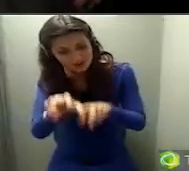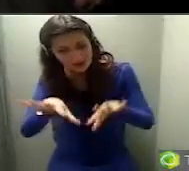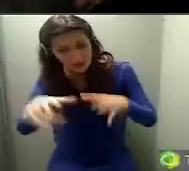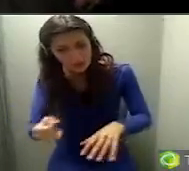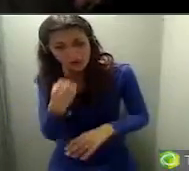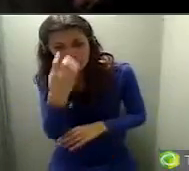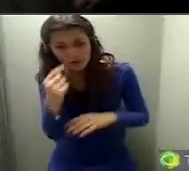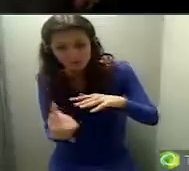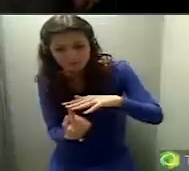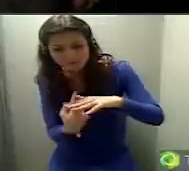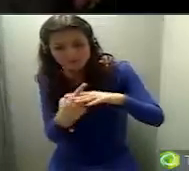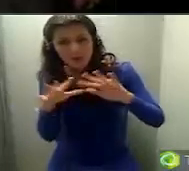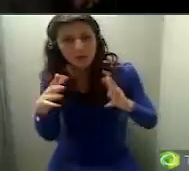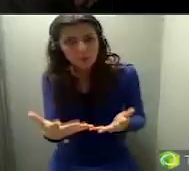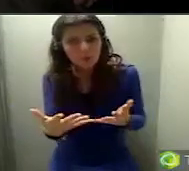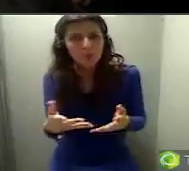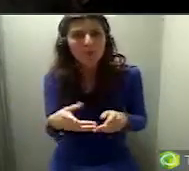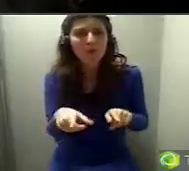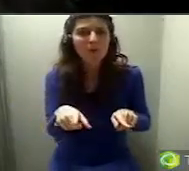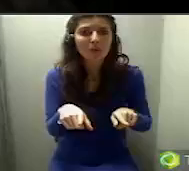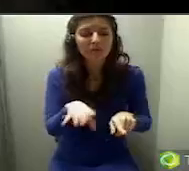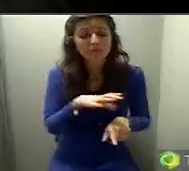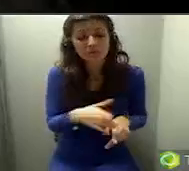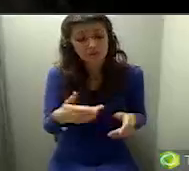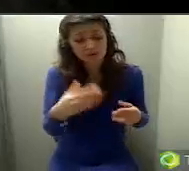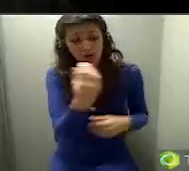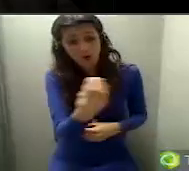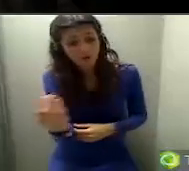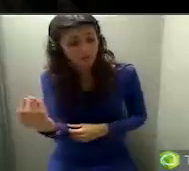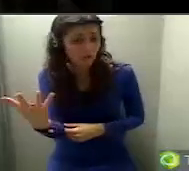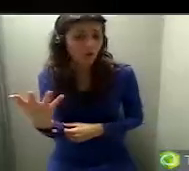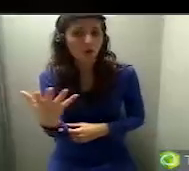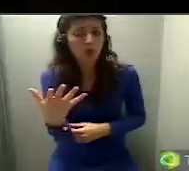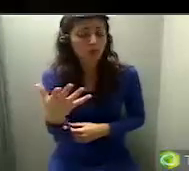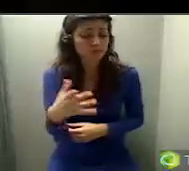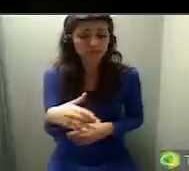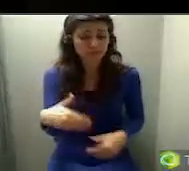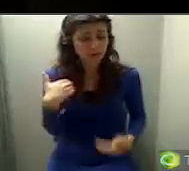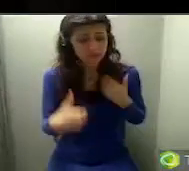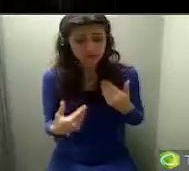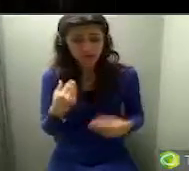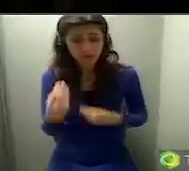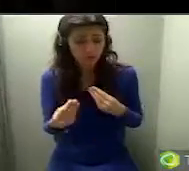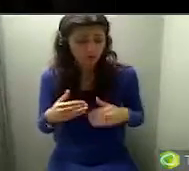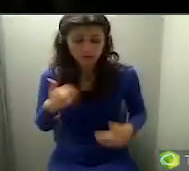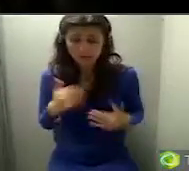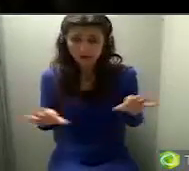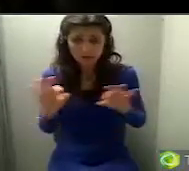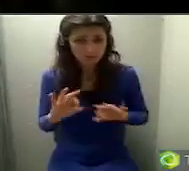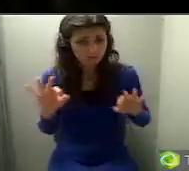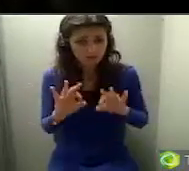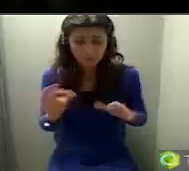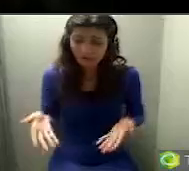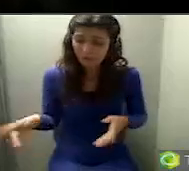distinction de l'état dans lequel ils sont. Les fleurs sont des valeurs universelles comme